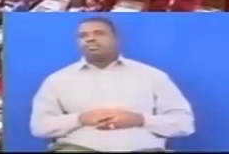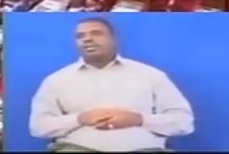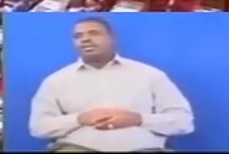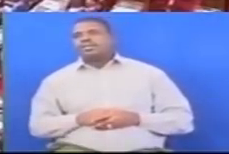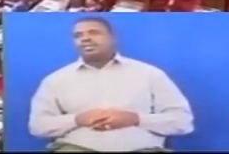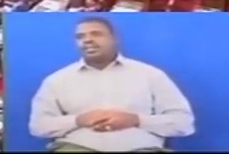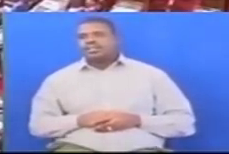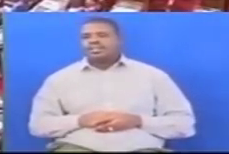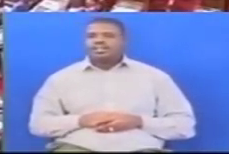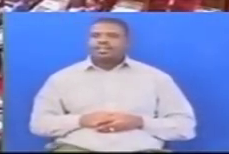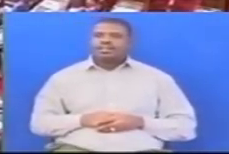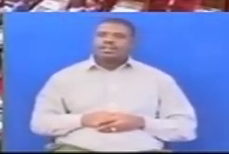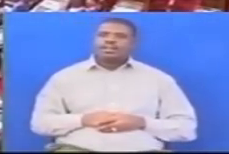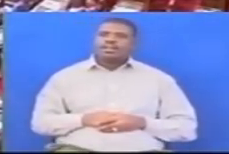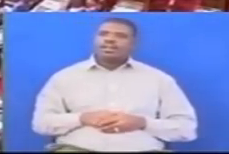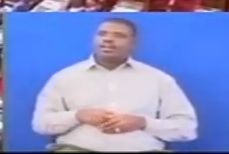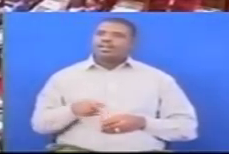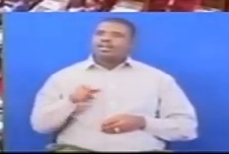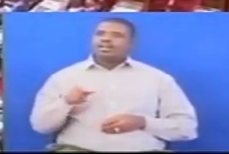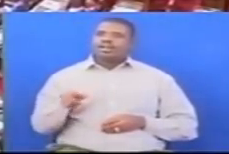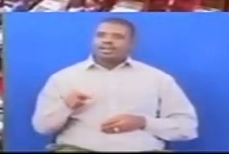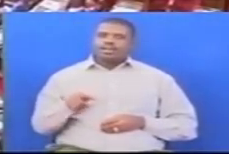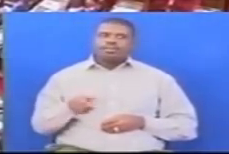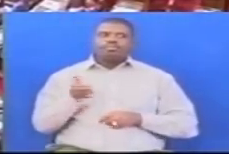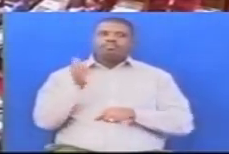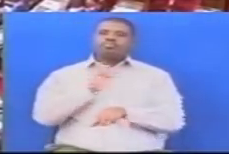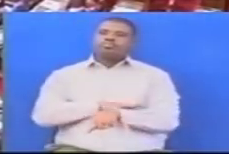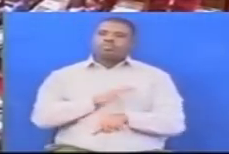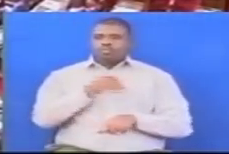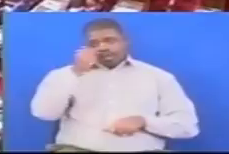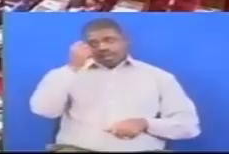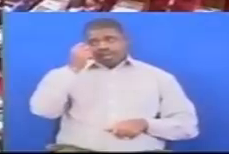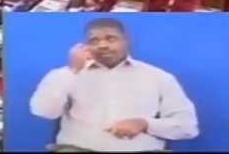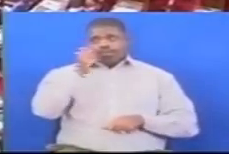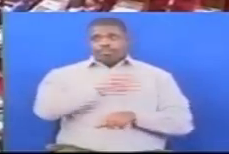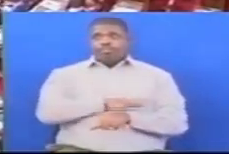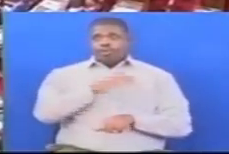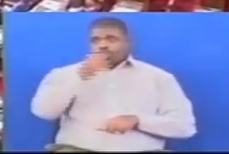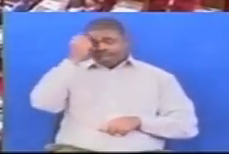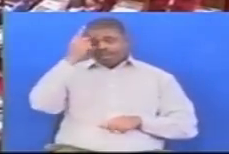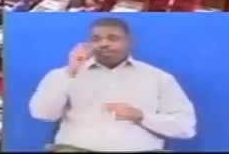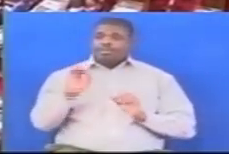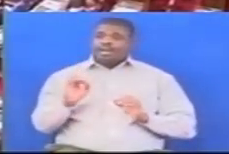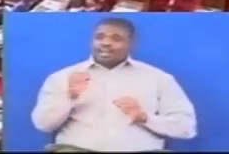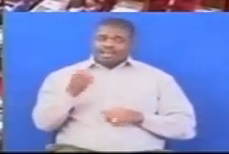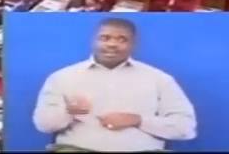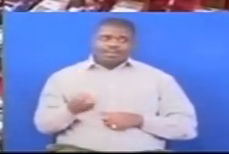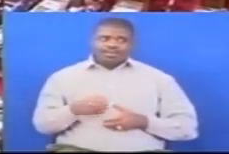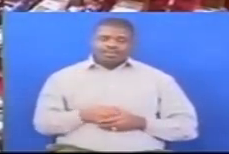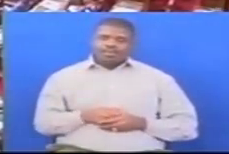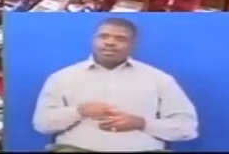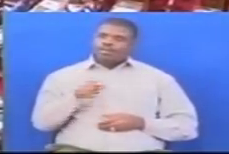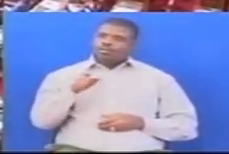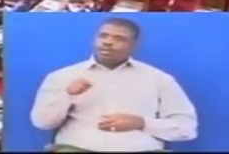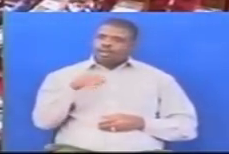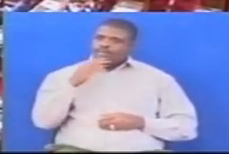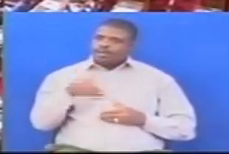Mheshimiwa Kesi. Naona mjomba wangu amekwenda vibaya. Hivi mafisadi wamekusha juzi hata kuibata hela za ndege hapa juzi. Wewe una